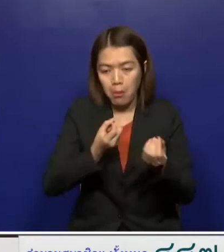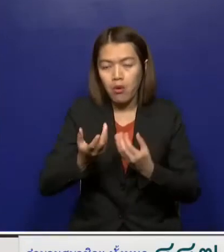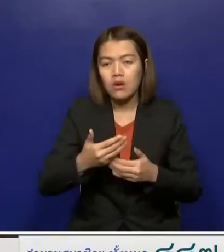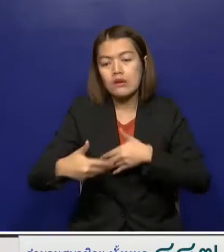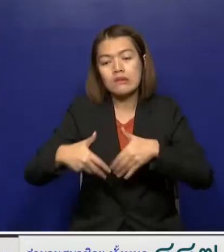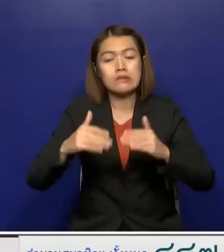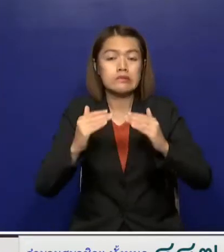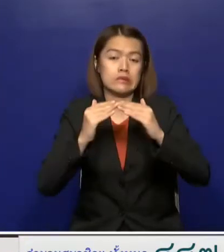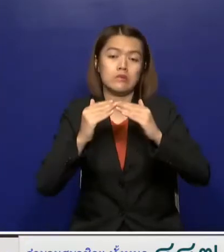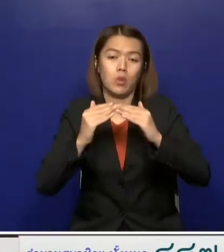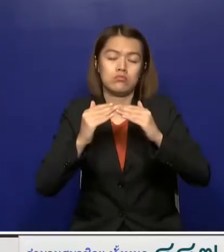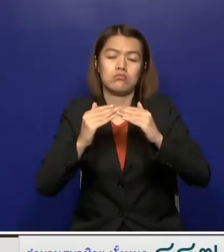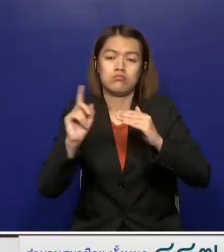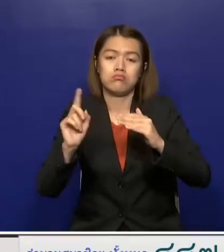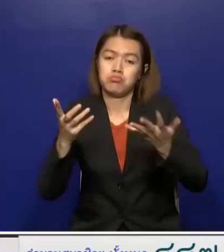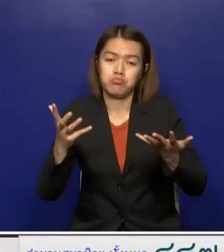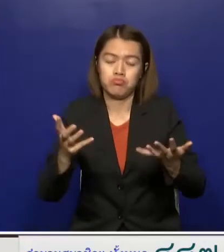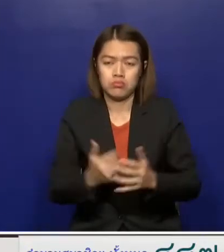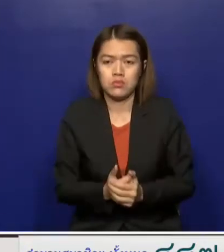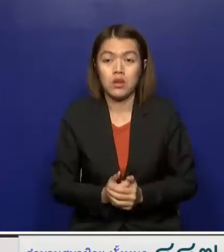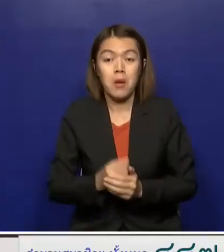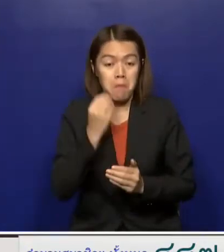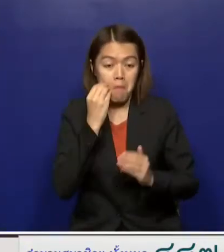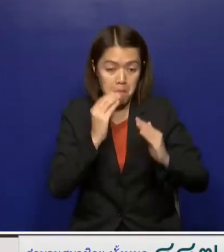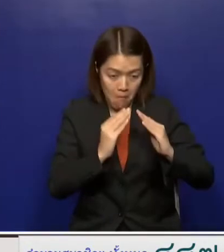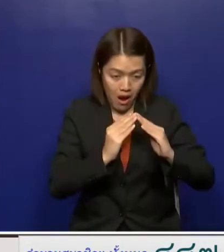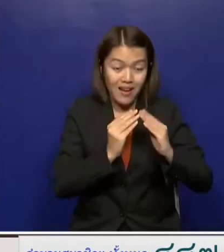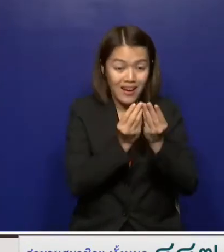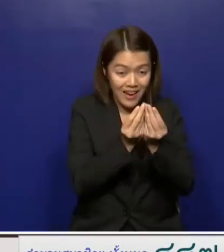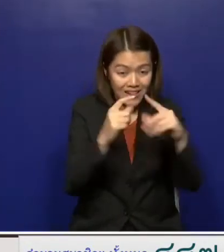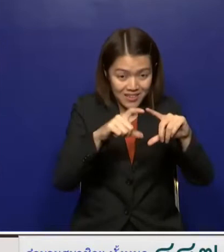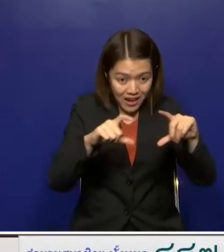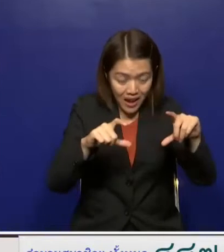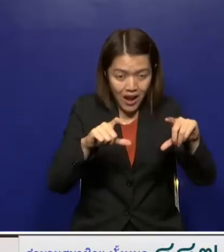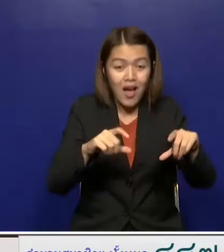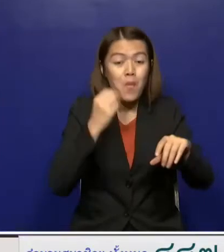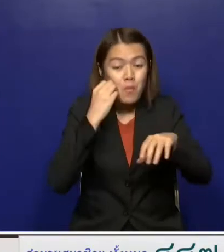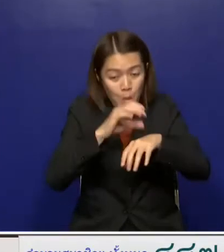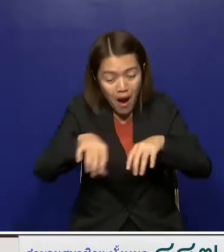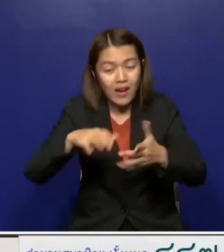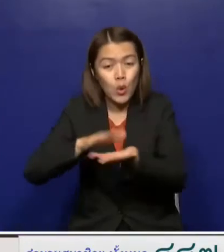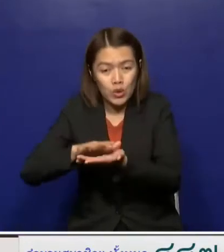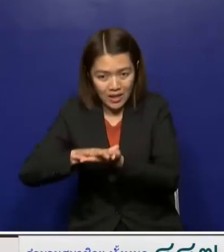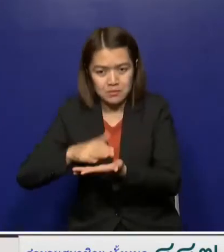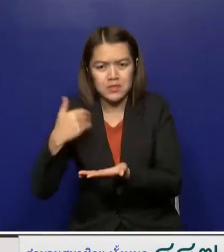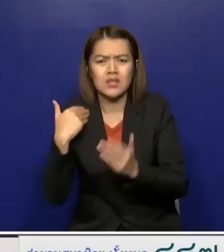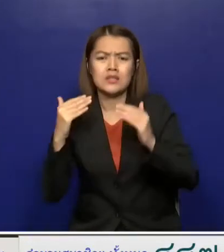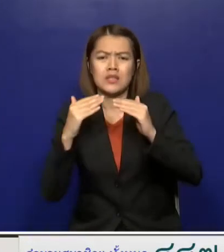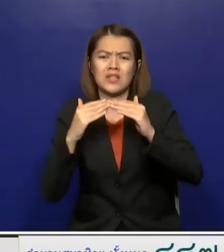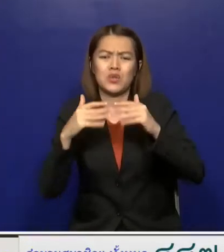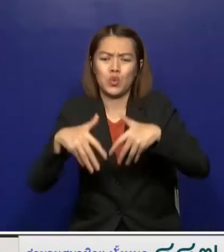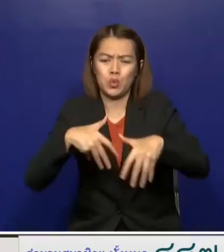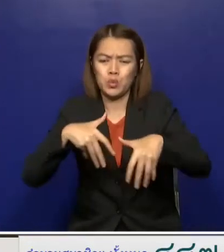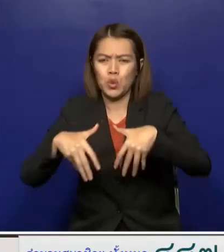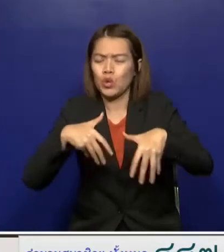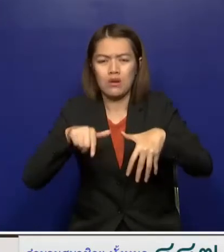จุมชนลไม่มีเลย เขามีบ้านเล็กที่ เขามีหมู่บ้านเขามีโงเรีนแต่สิทธิจุมชนนี้ไม่